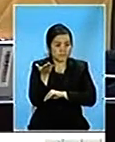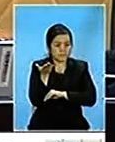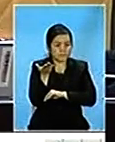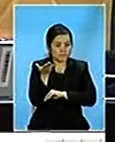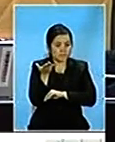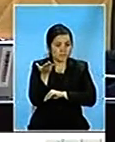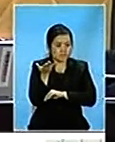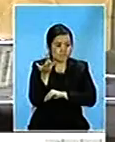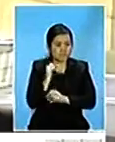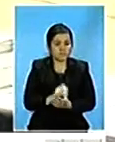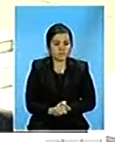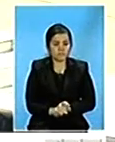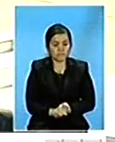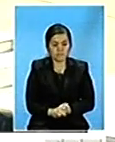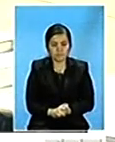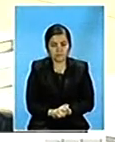ครับ